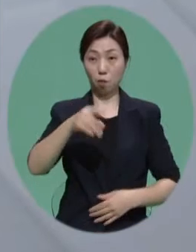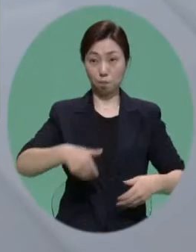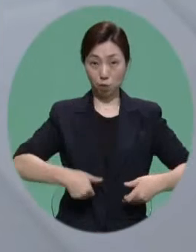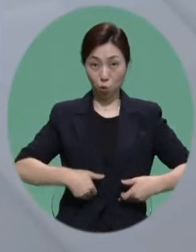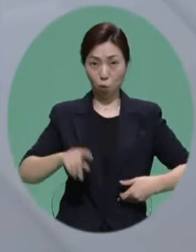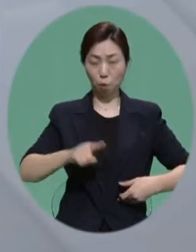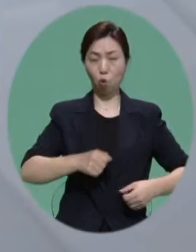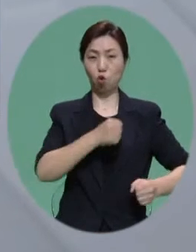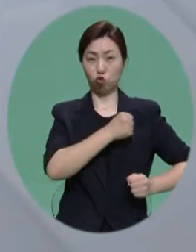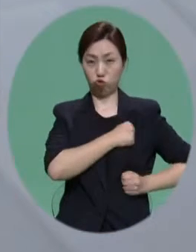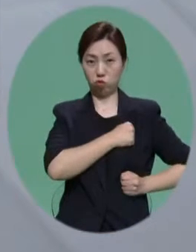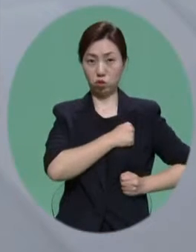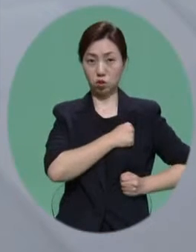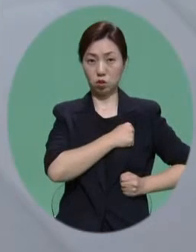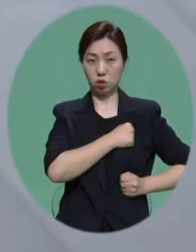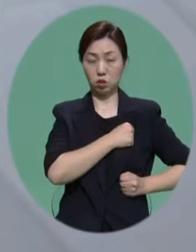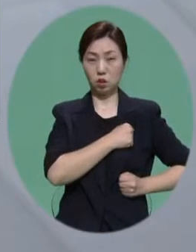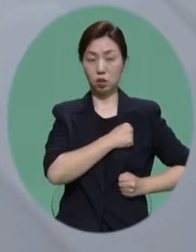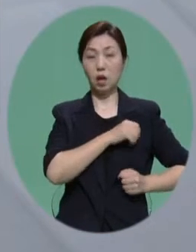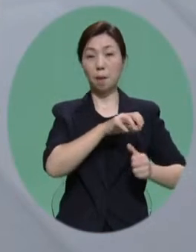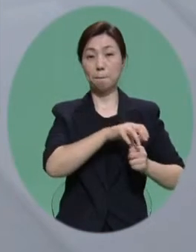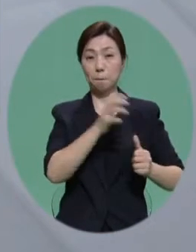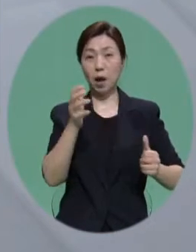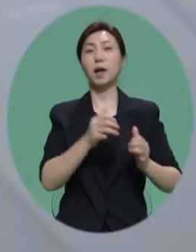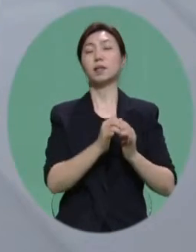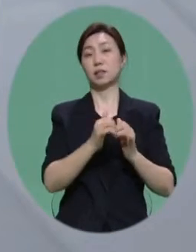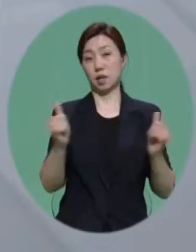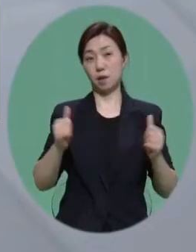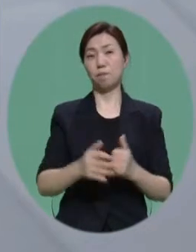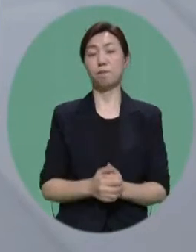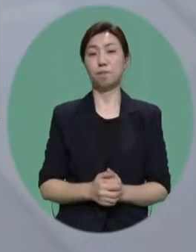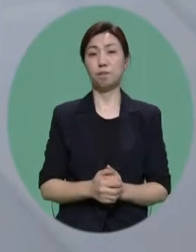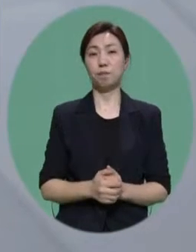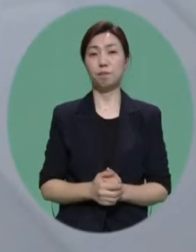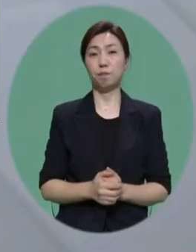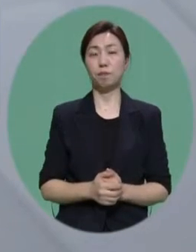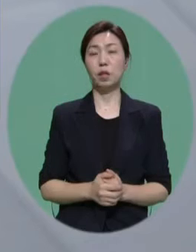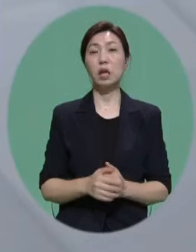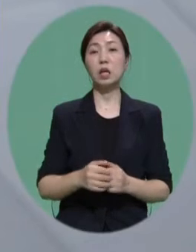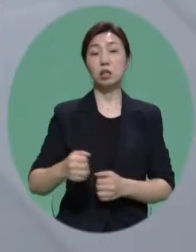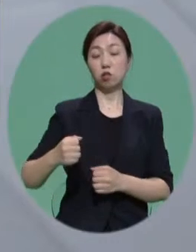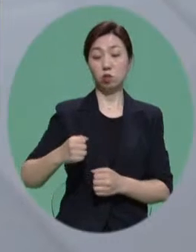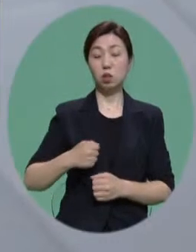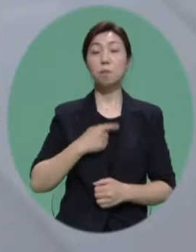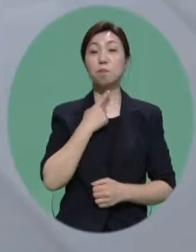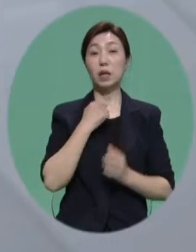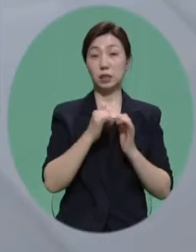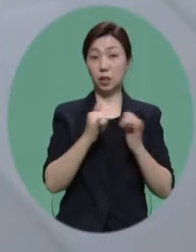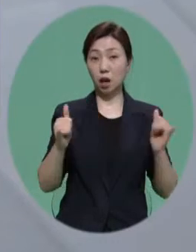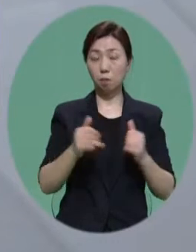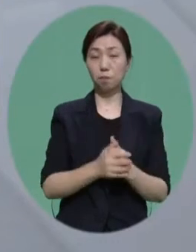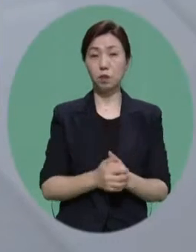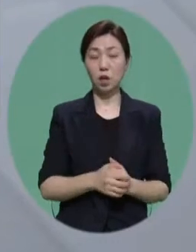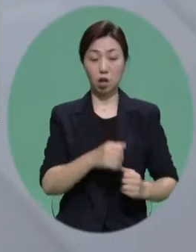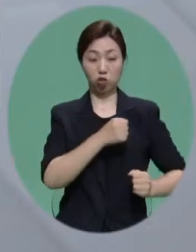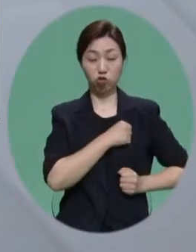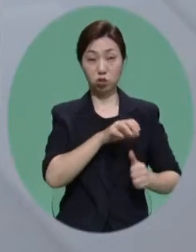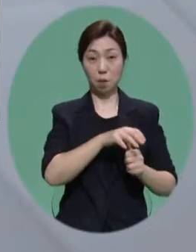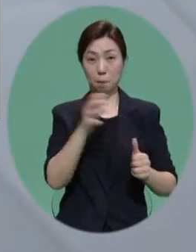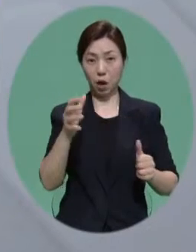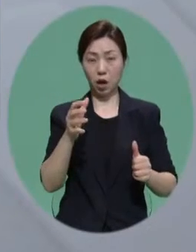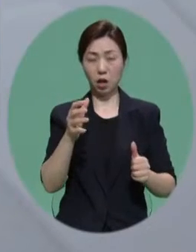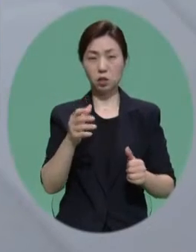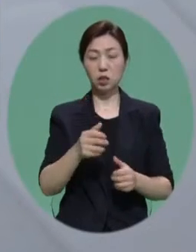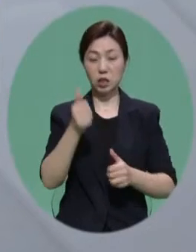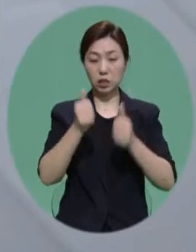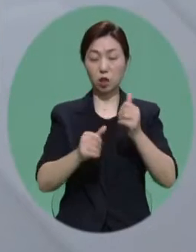제대 장병들에 대한 그런 공약을 내세웠습니다 즉 군제대 장병은 예전에는 군 가산점제 도가